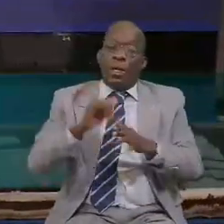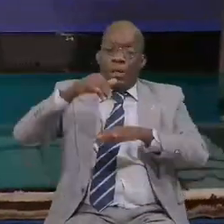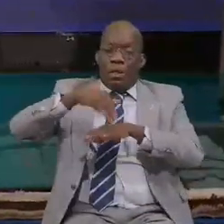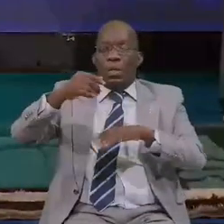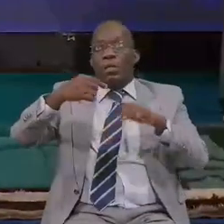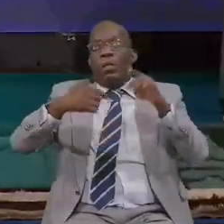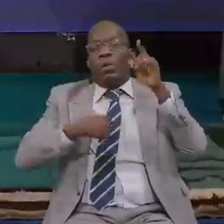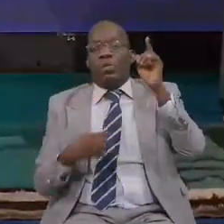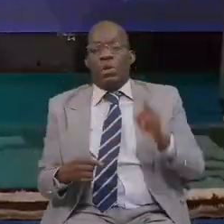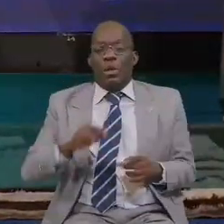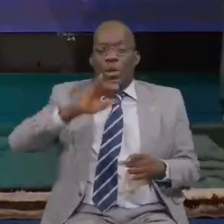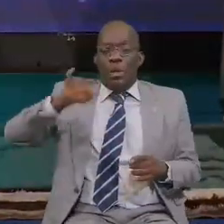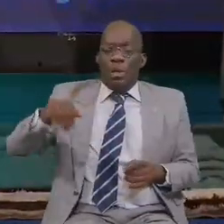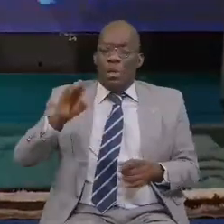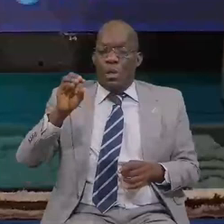38.